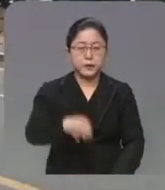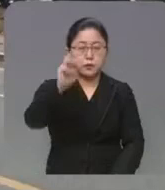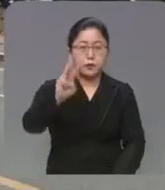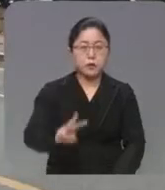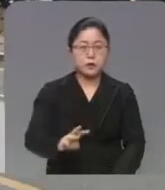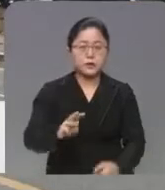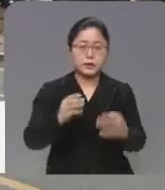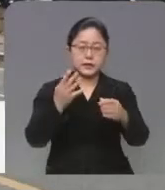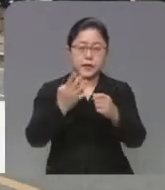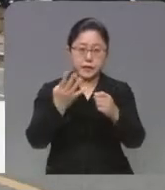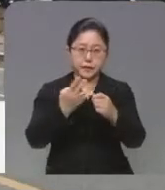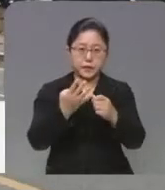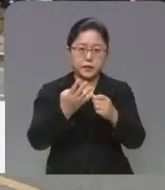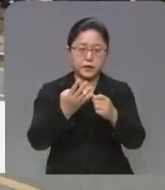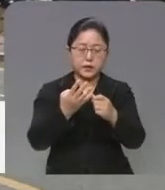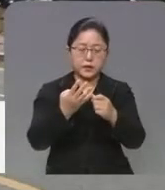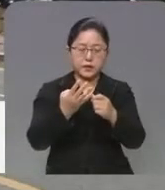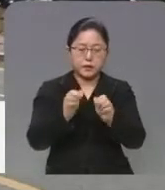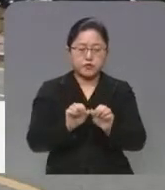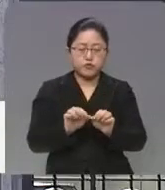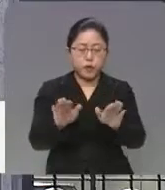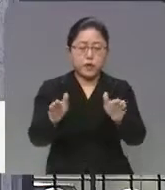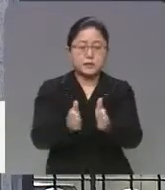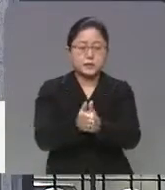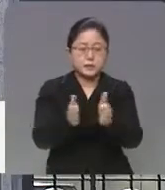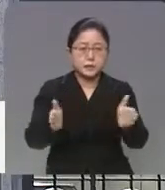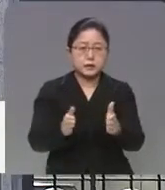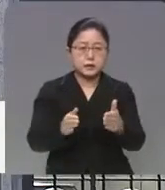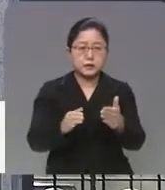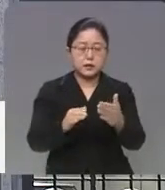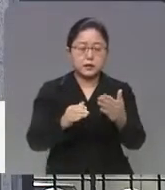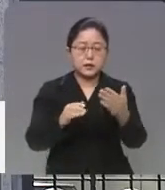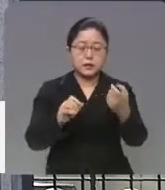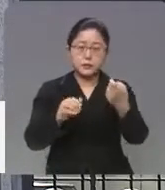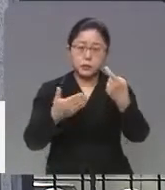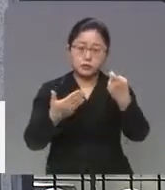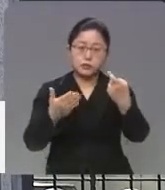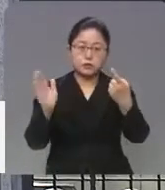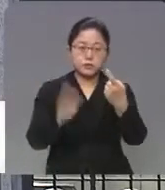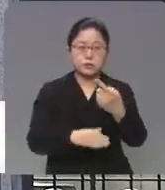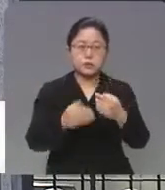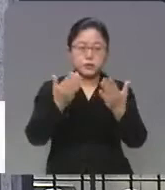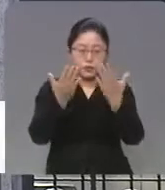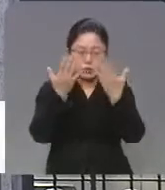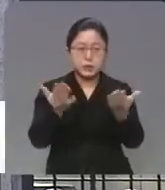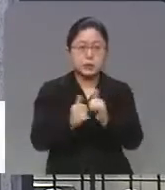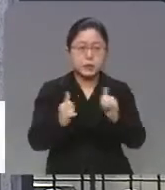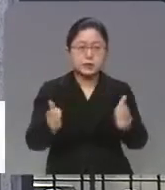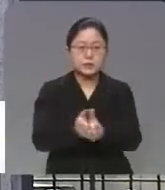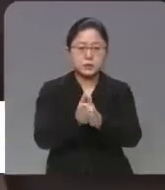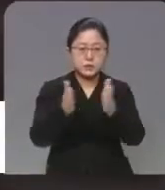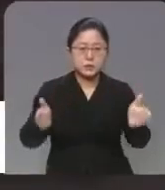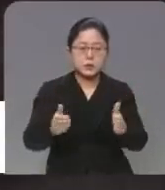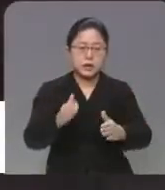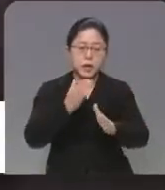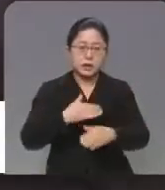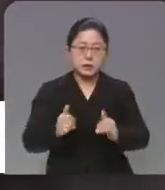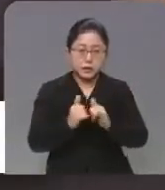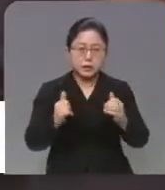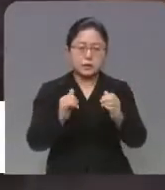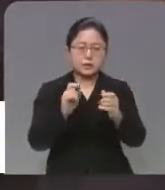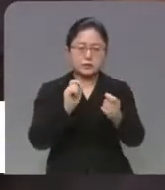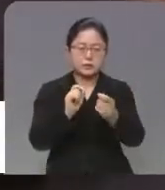광주에서 네 번째 코로나19 지역 유행이 본격화한 건 지난 9일부터입니다. 교도소 직원을 시작으로 지인 등